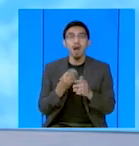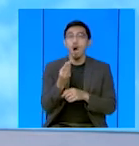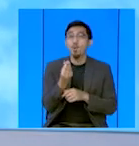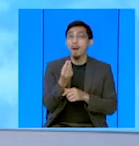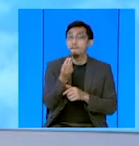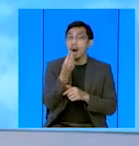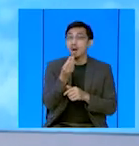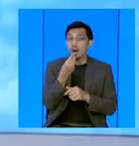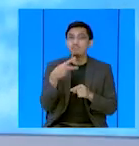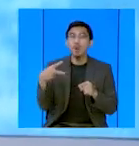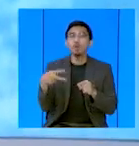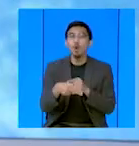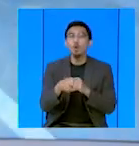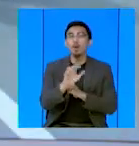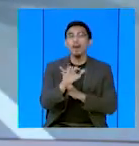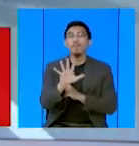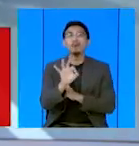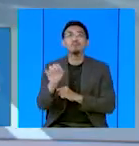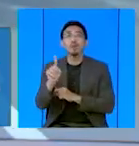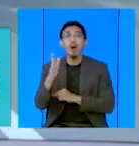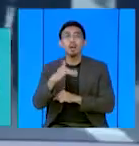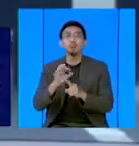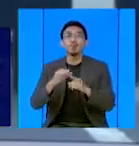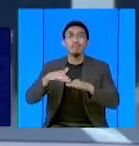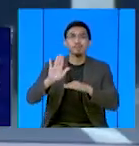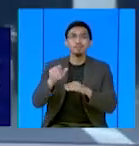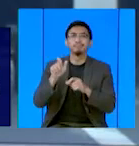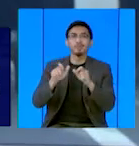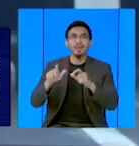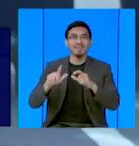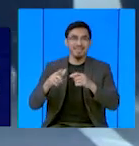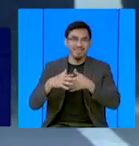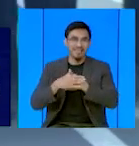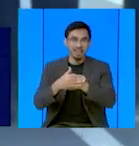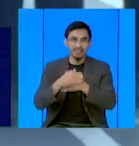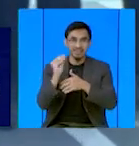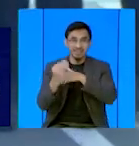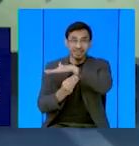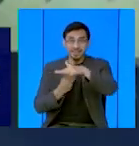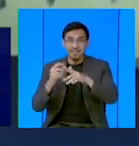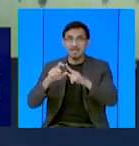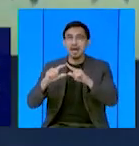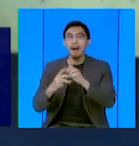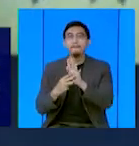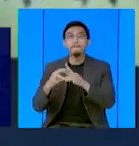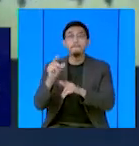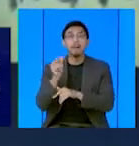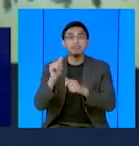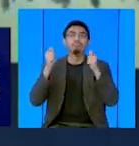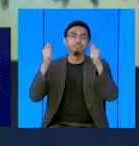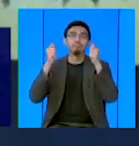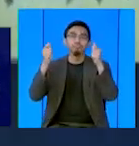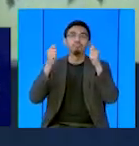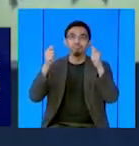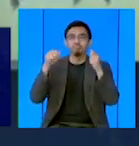Pemirsa, akibat uang makan yang dipotong senilai Rp55.000 per hari, puluhan pramudi di Trans Jabodetabek Perum Damri menggelar unjuk rasa